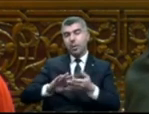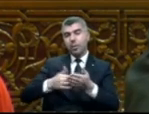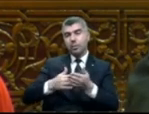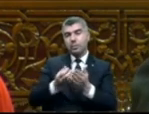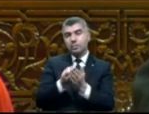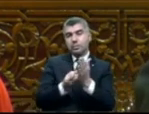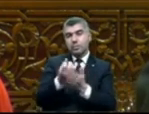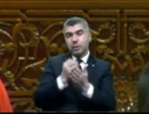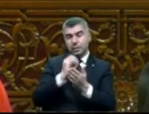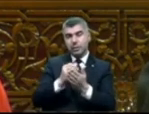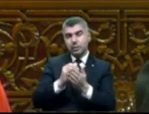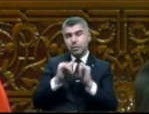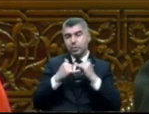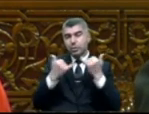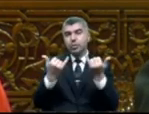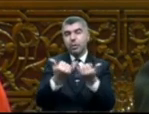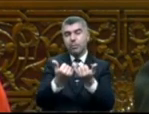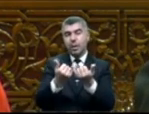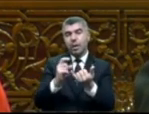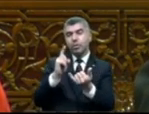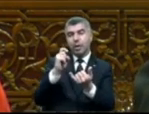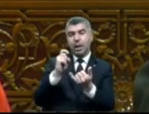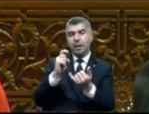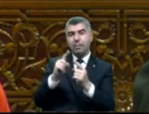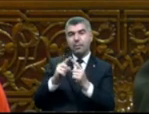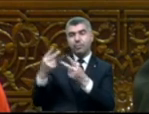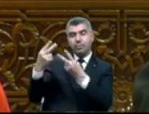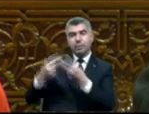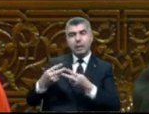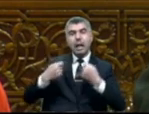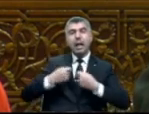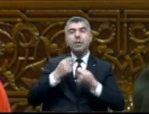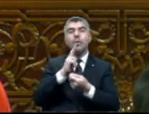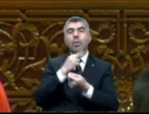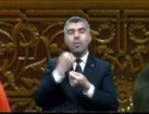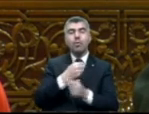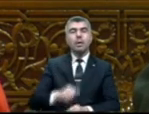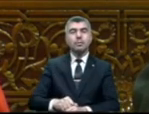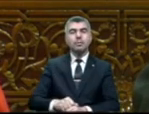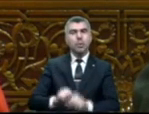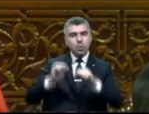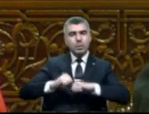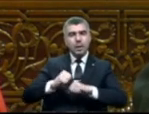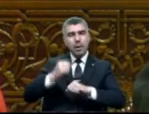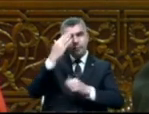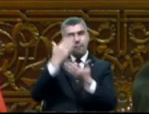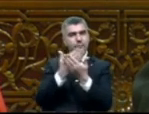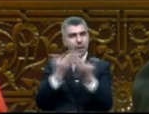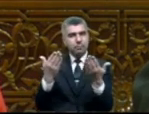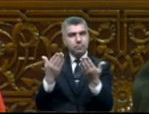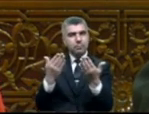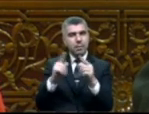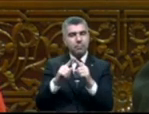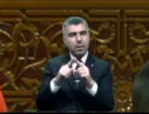مداخلتنا في الجلسة الشهرية لمساءلة السيد رئيس حكومة، تفهمنا موقف الحكومة